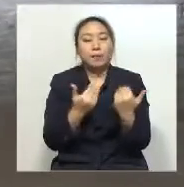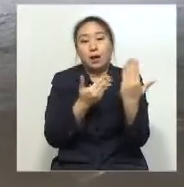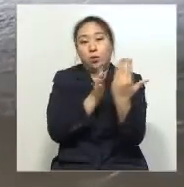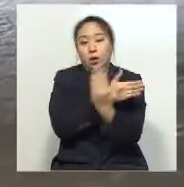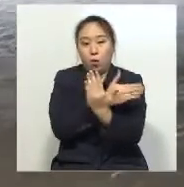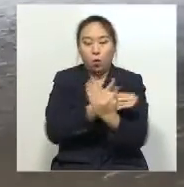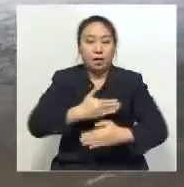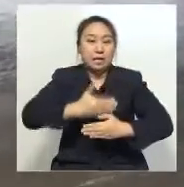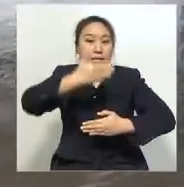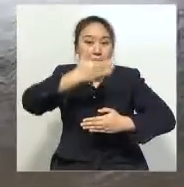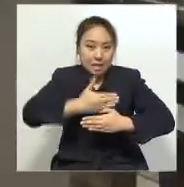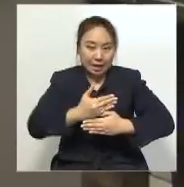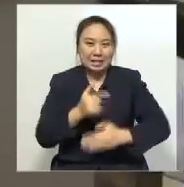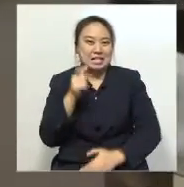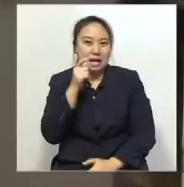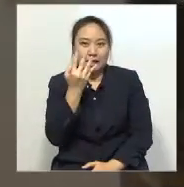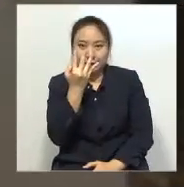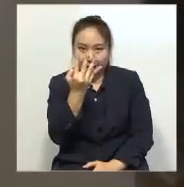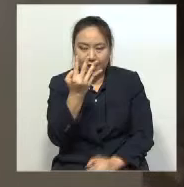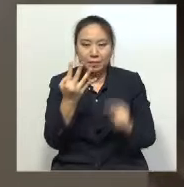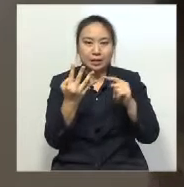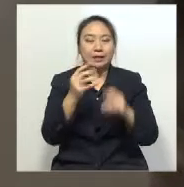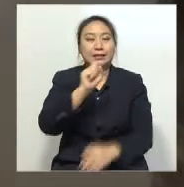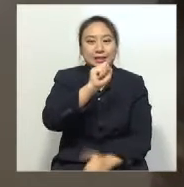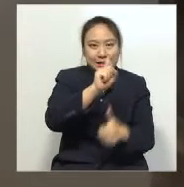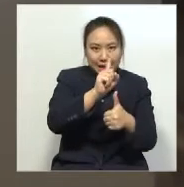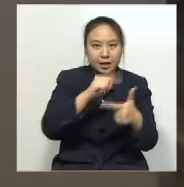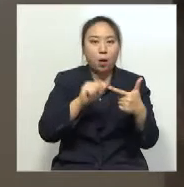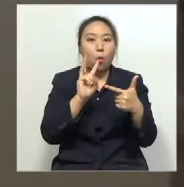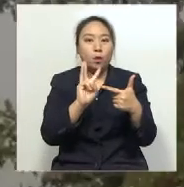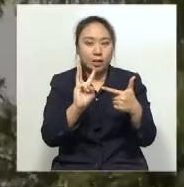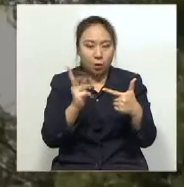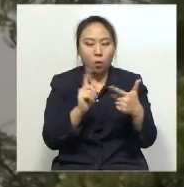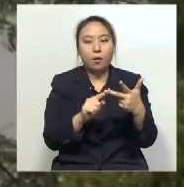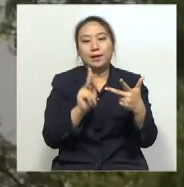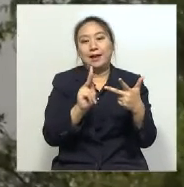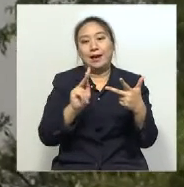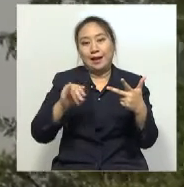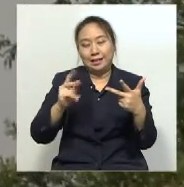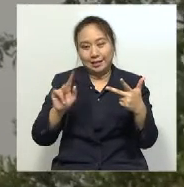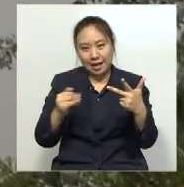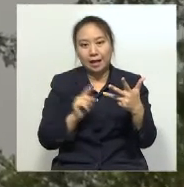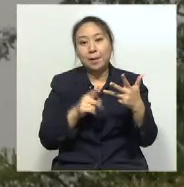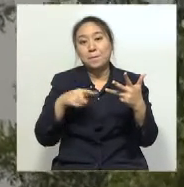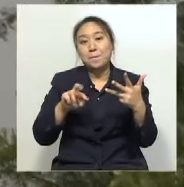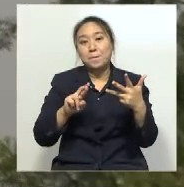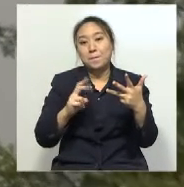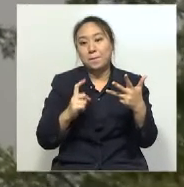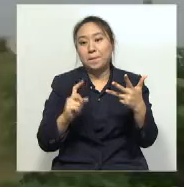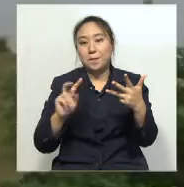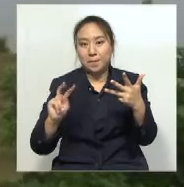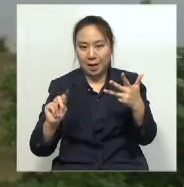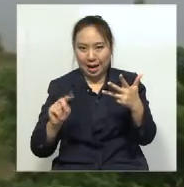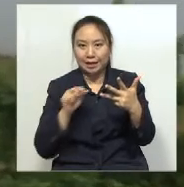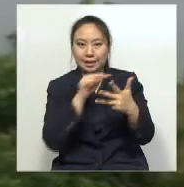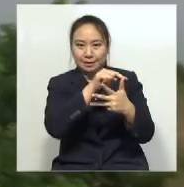เกือนขนาดใหญ่ มีเกือนสีนักขริน เกือนวะเชยวราลงกร เกือนแก่งกระจานและเกือนปรานบุรีทั้ง 4